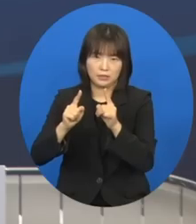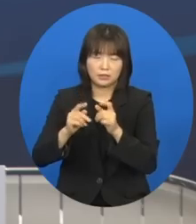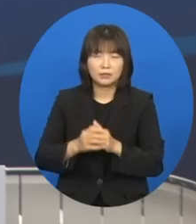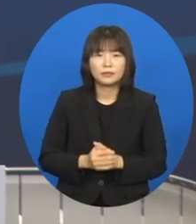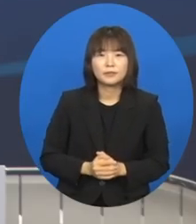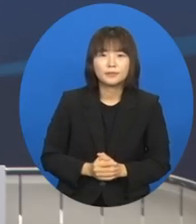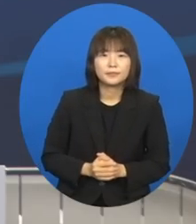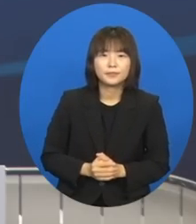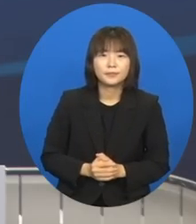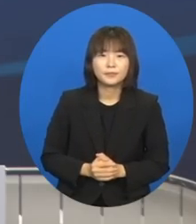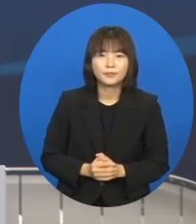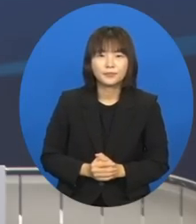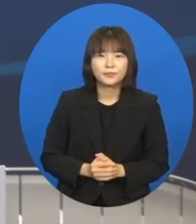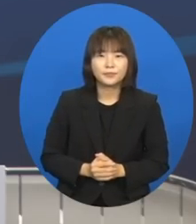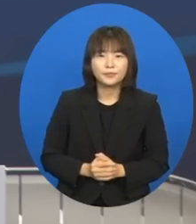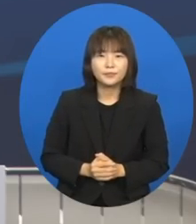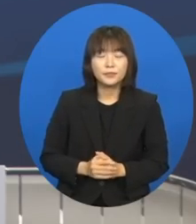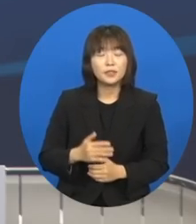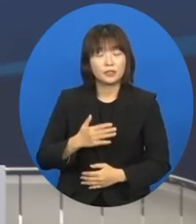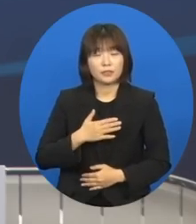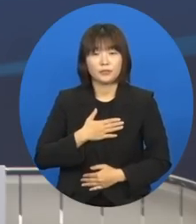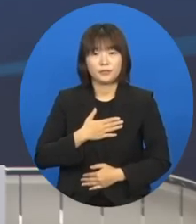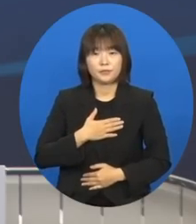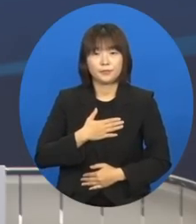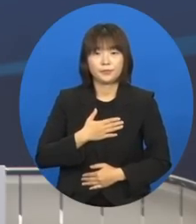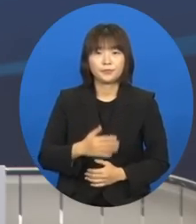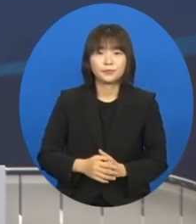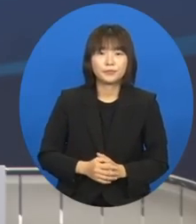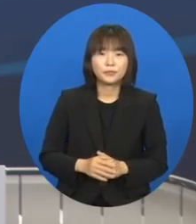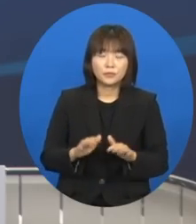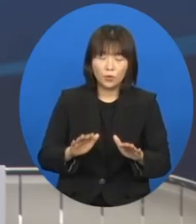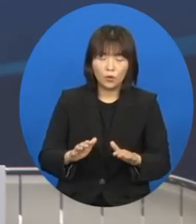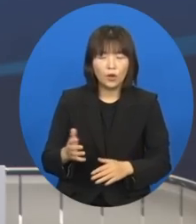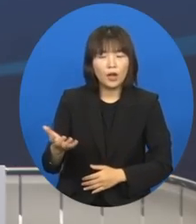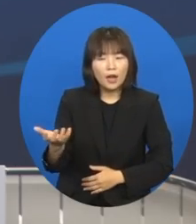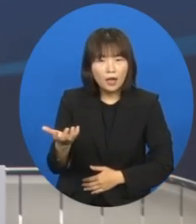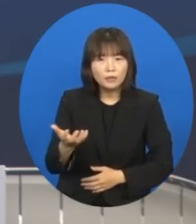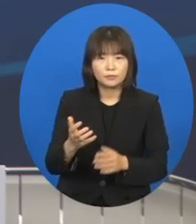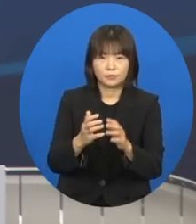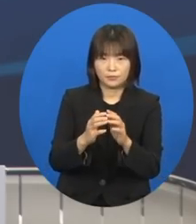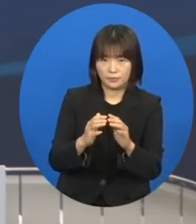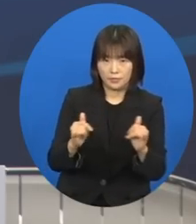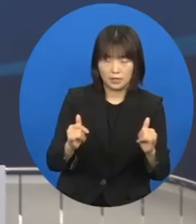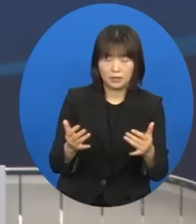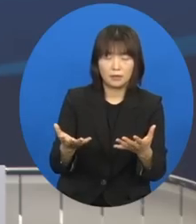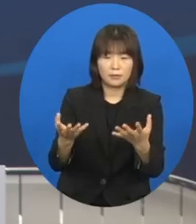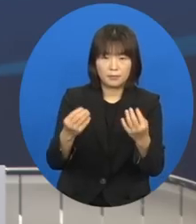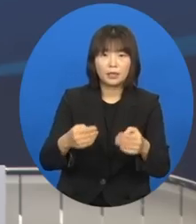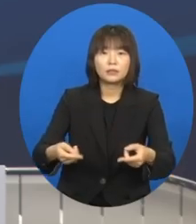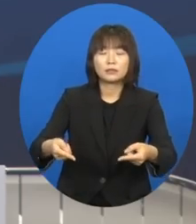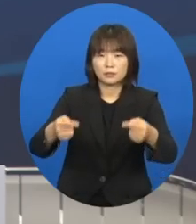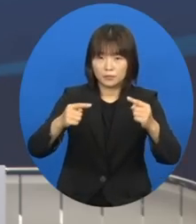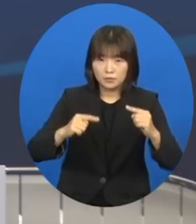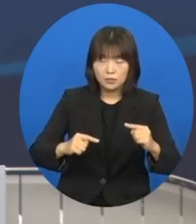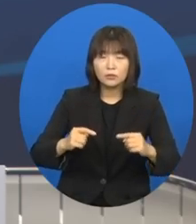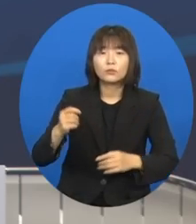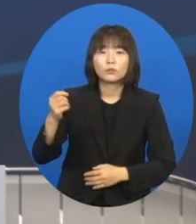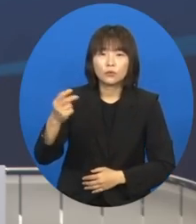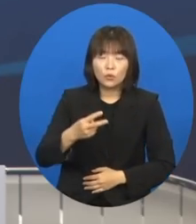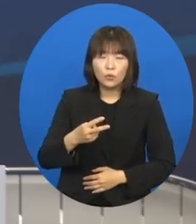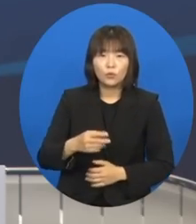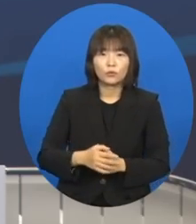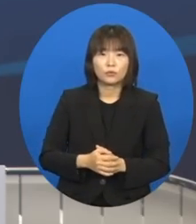있거든요. 저는 제가 오늘 여기 아프신 분들이 많이 계시고 또